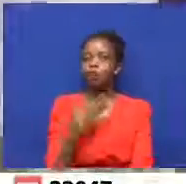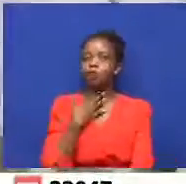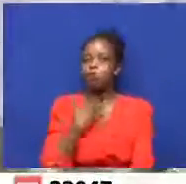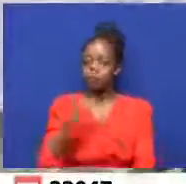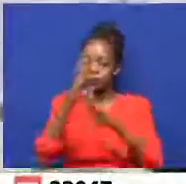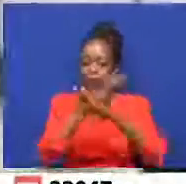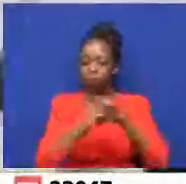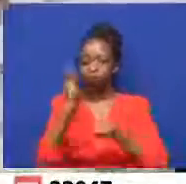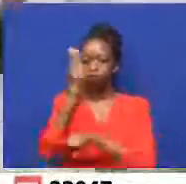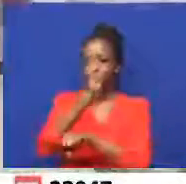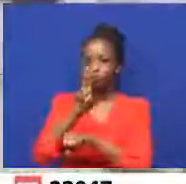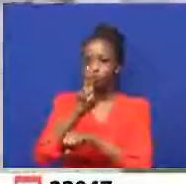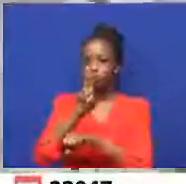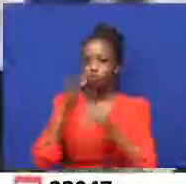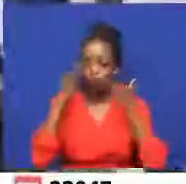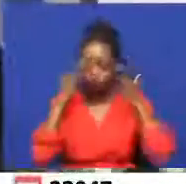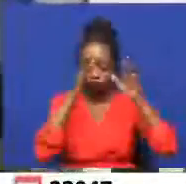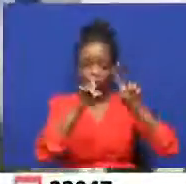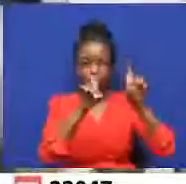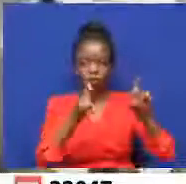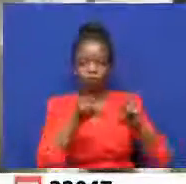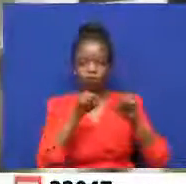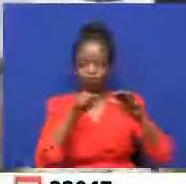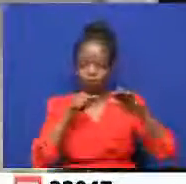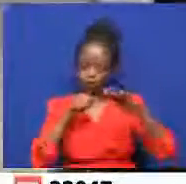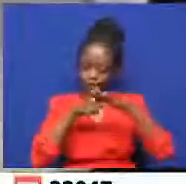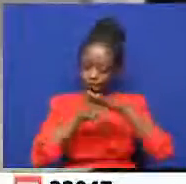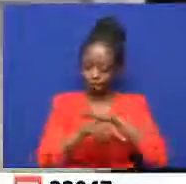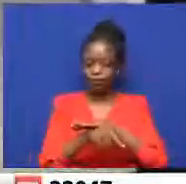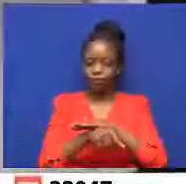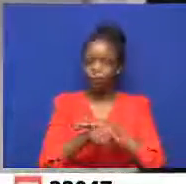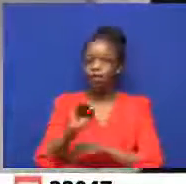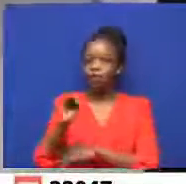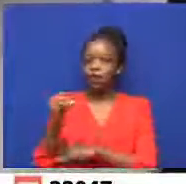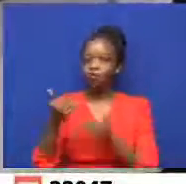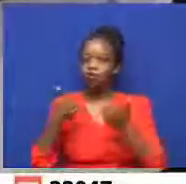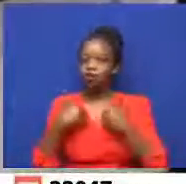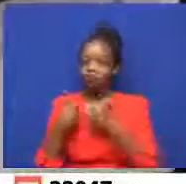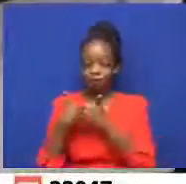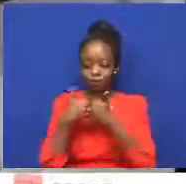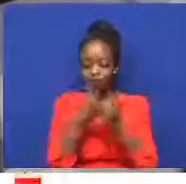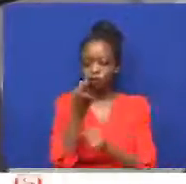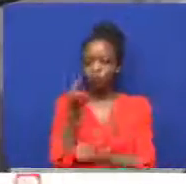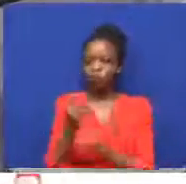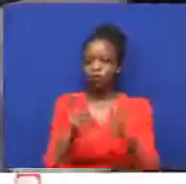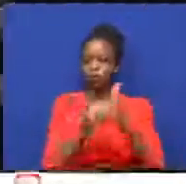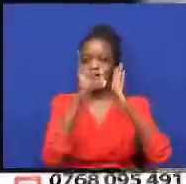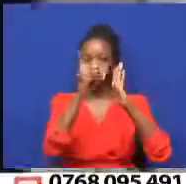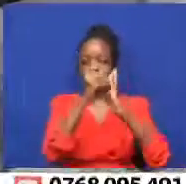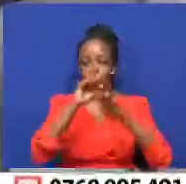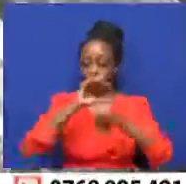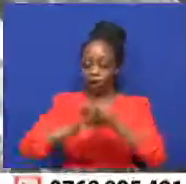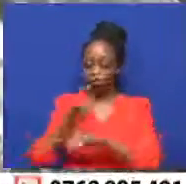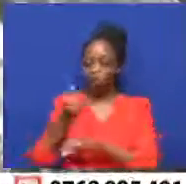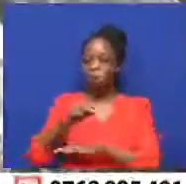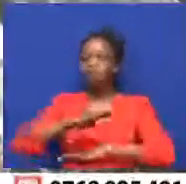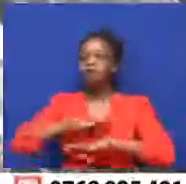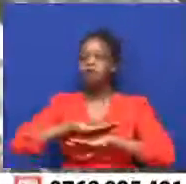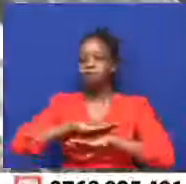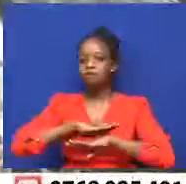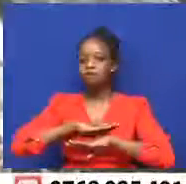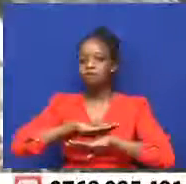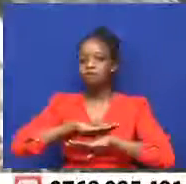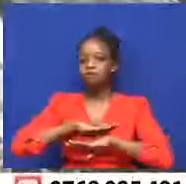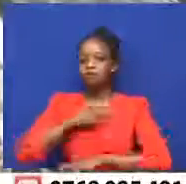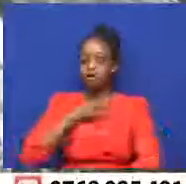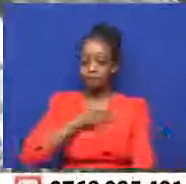Rais Uhuru Kenyatta kuangazia swala hilo kwa kina ili kaunti zilizo na upungufu wa maendeleo zipate hela za kutosha.